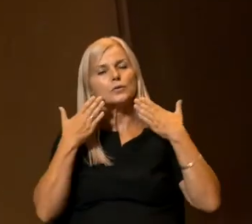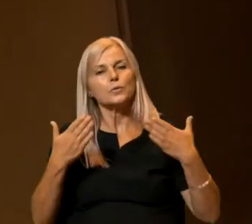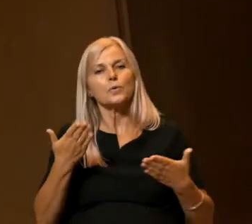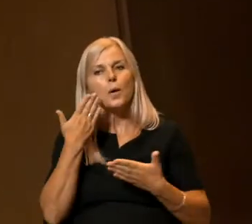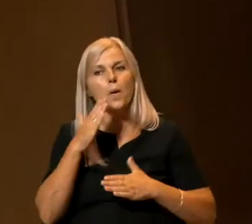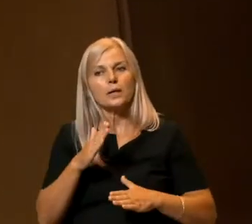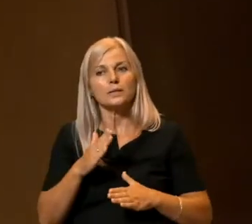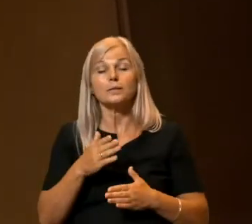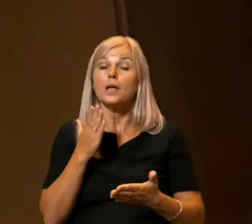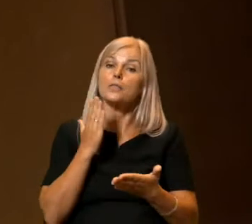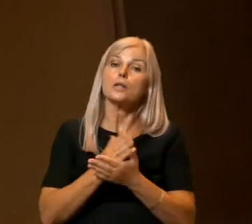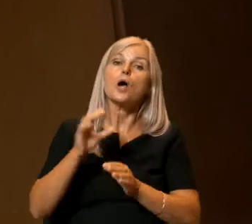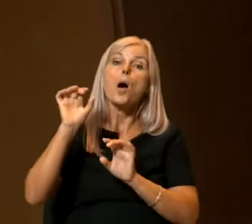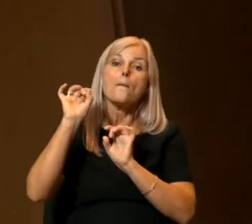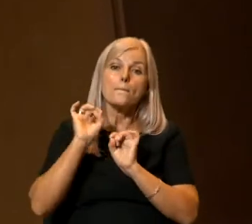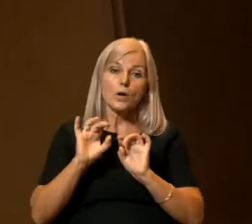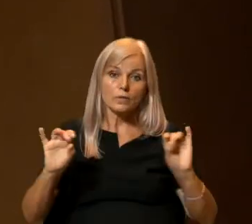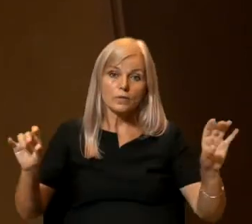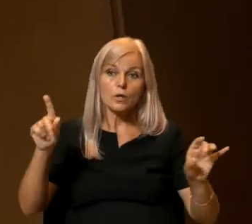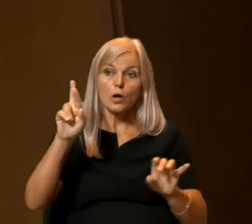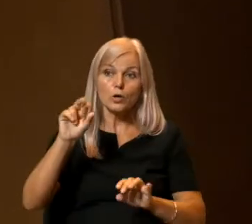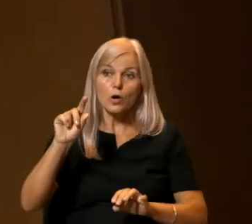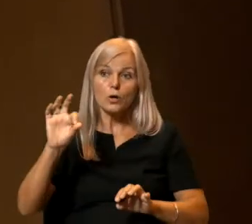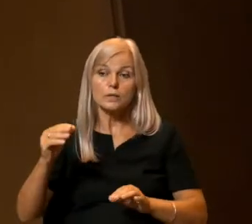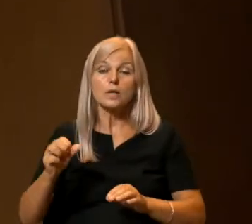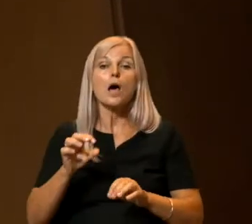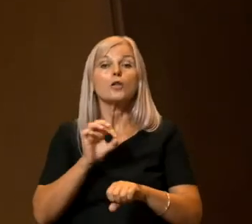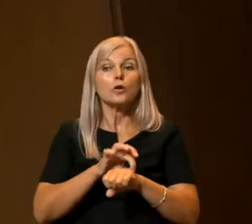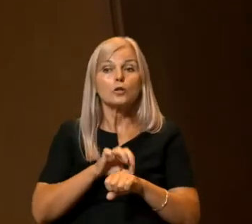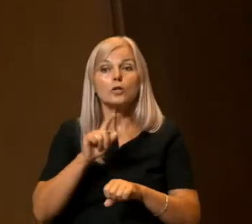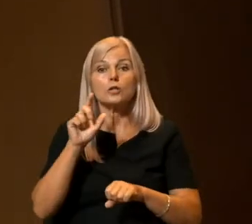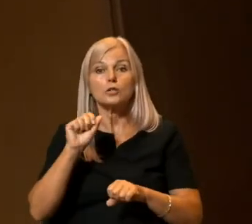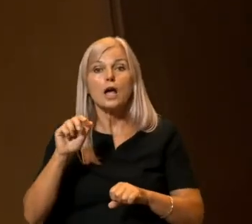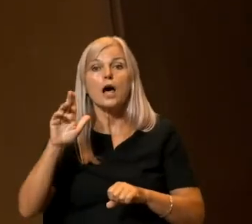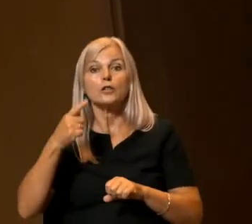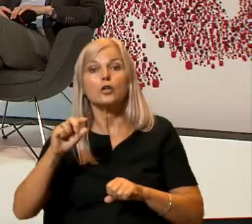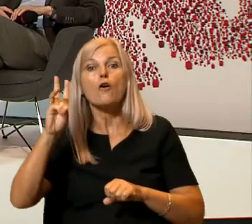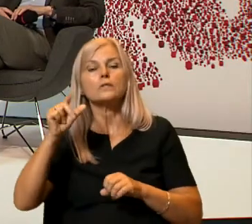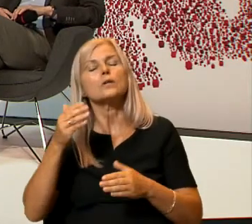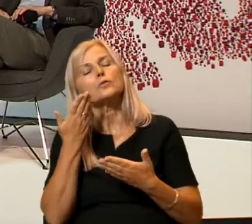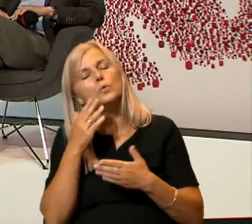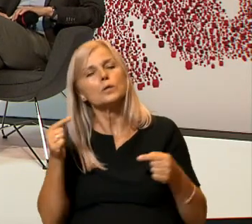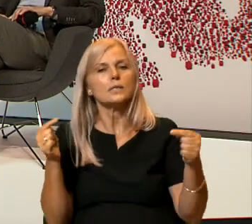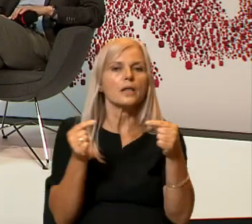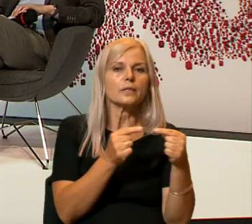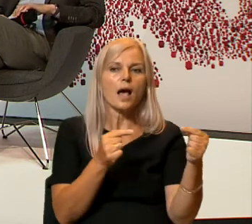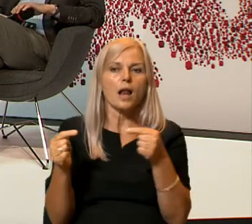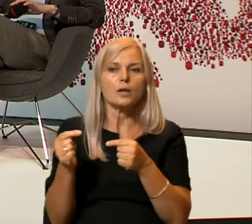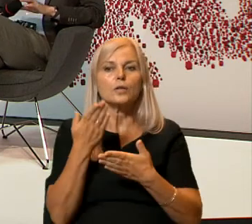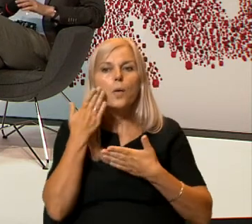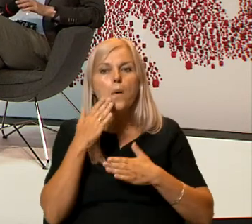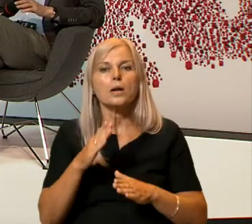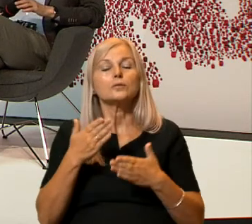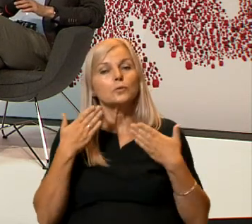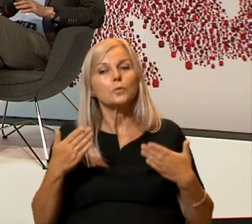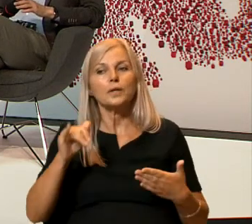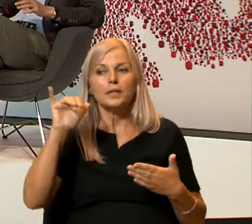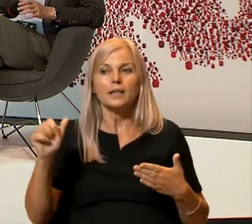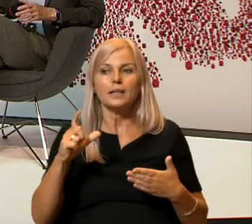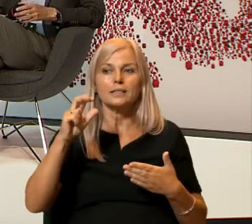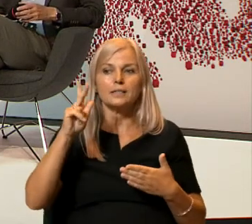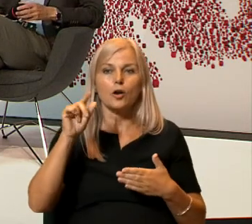panu profesorowi Rozę, pani doktor Rzadkowski, bardzo serdecznie dziękuję za ten dialog i bardzo serdecznie dziękuję Jackowi, nie tylko